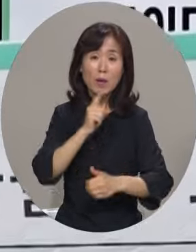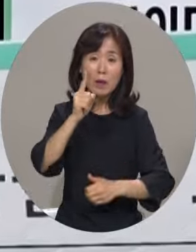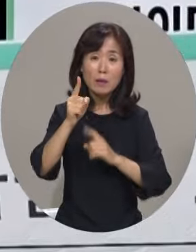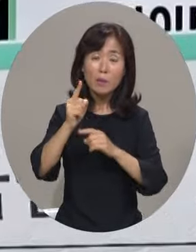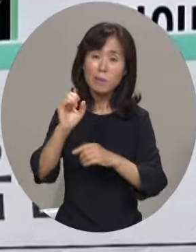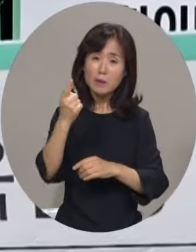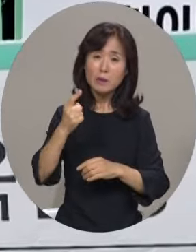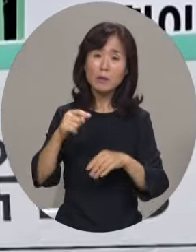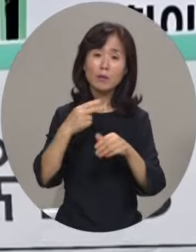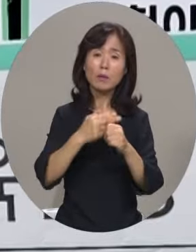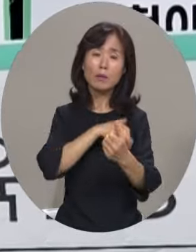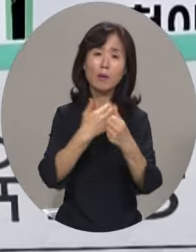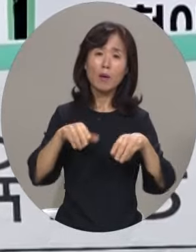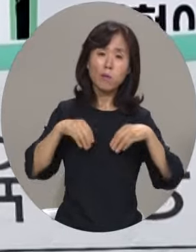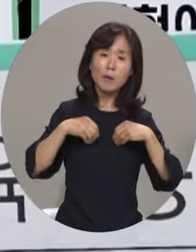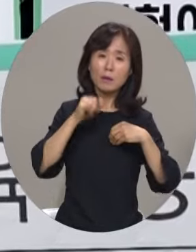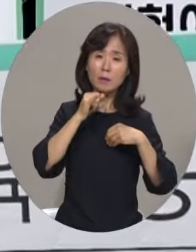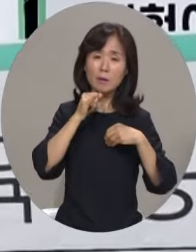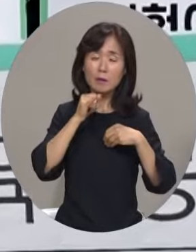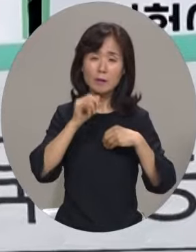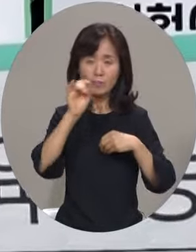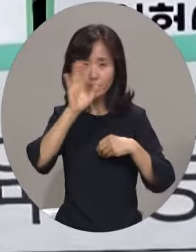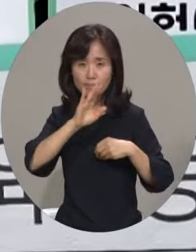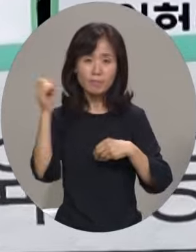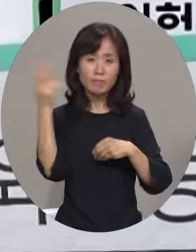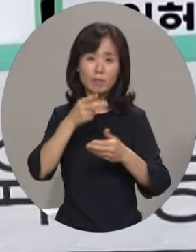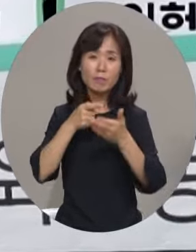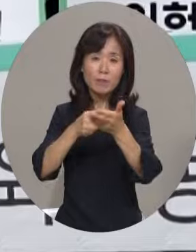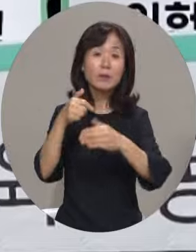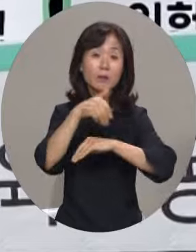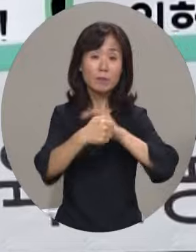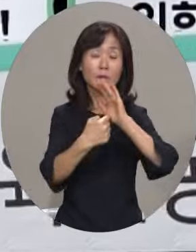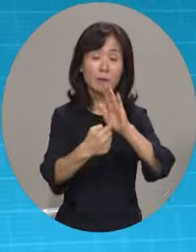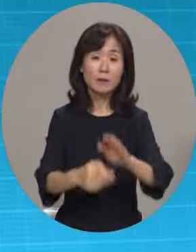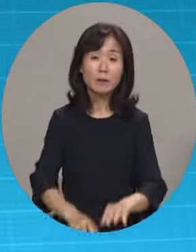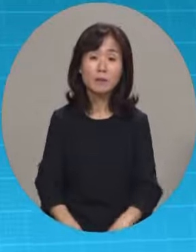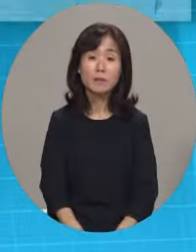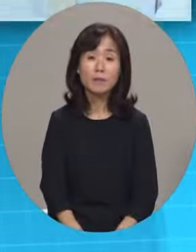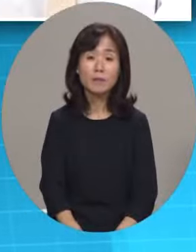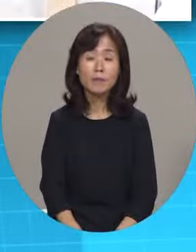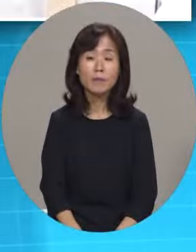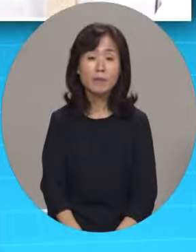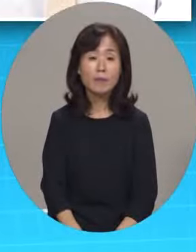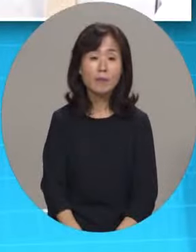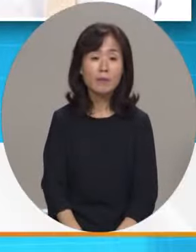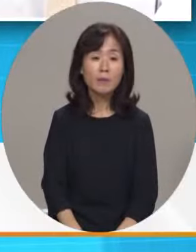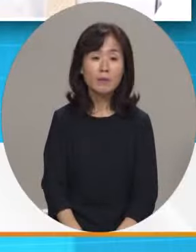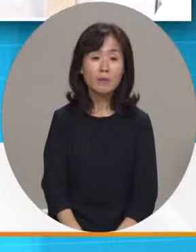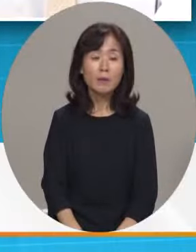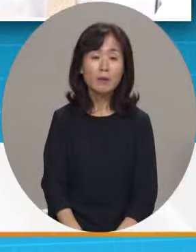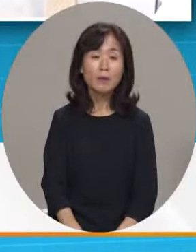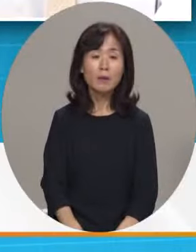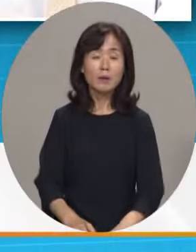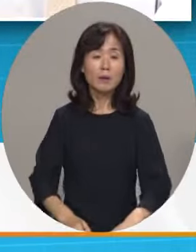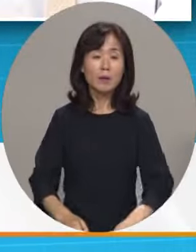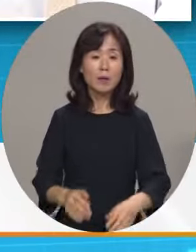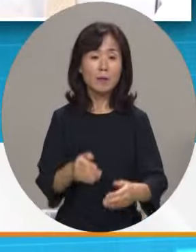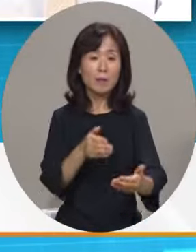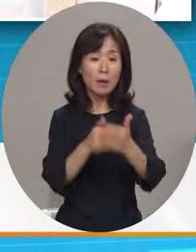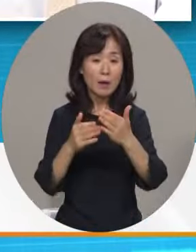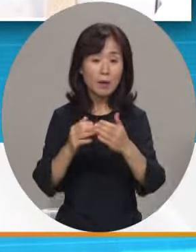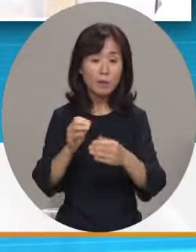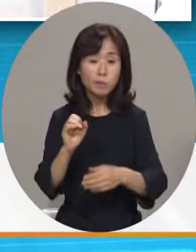위축되고 있다며 다시 한번 헌법소원을 청구하겠다는 입장을 밝혔습니다. 불기소가 돼도 고통을 받는다고 해서